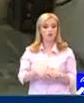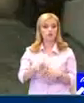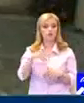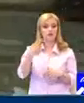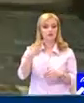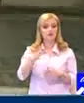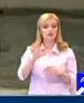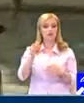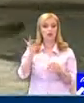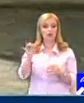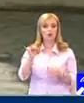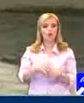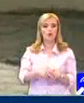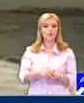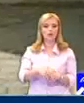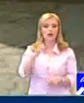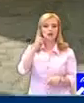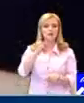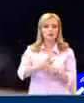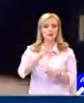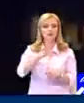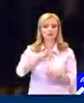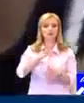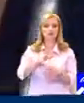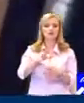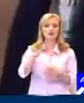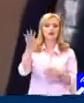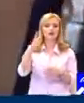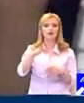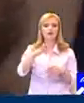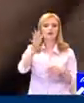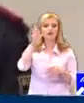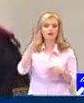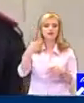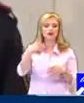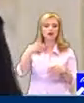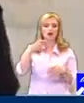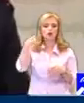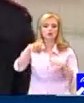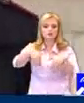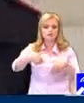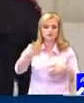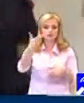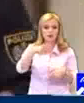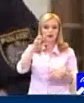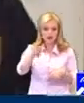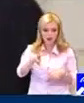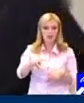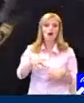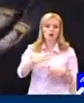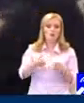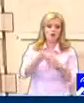împotriva Rusiei impuse după anexarea Crimeei. La sfârșitul lunii iulie, chiar în timpul președinției austriece, la Bruxelles, Uniunea Europeană va discuta și cel